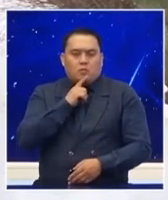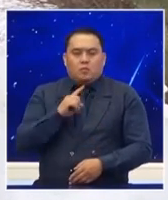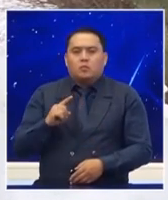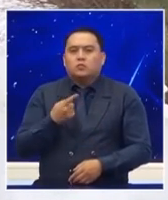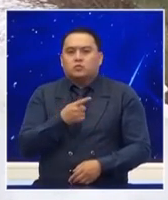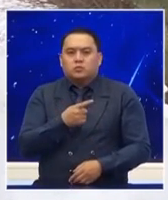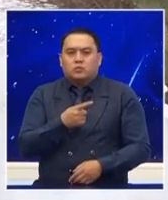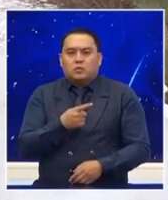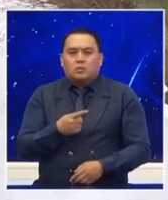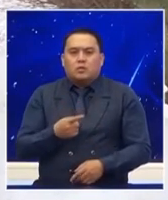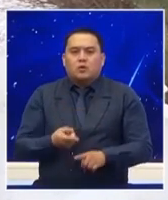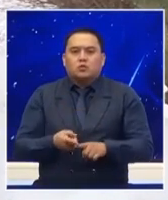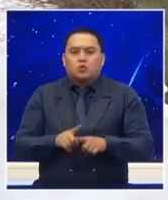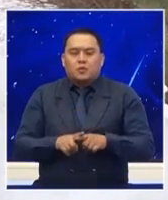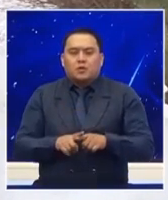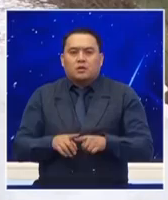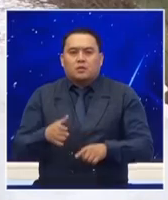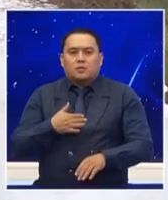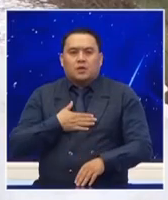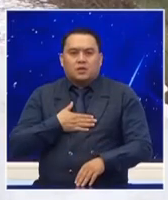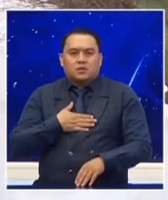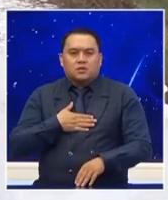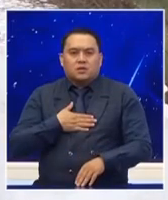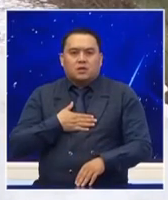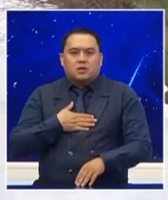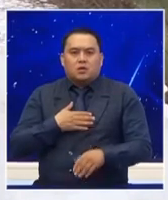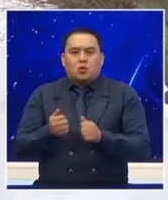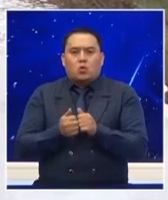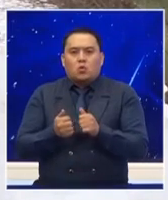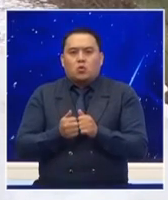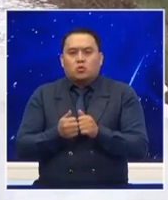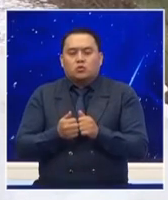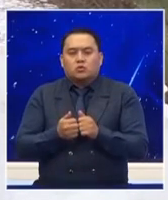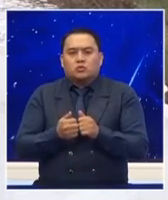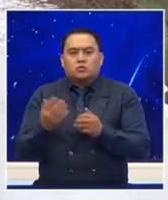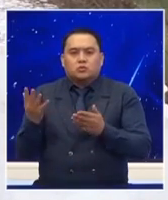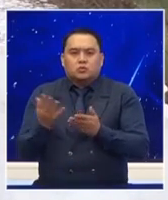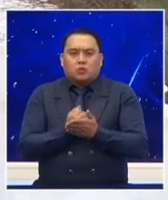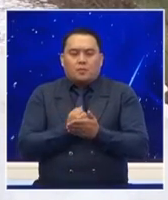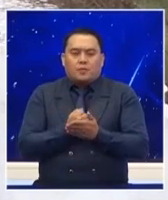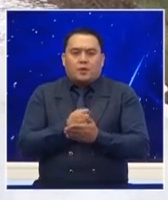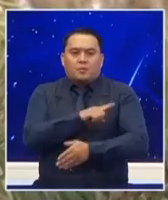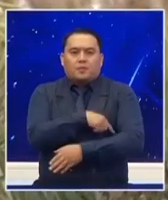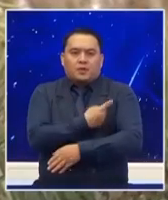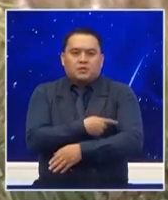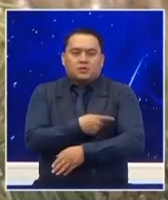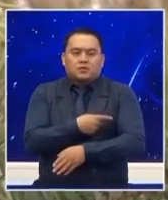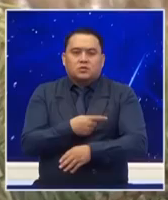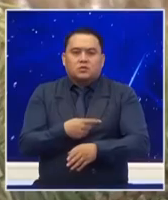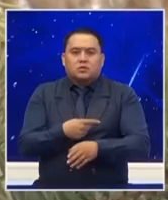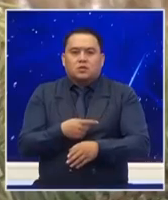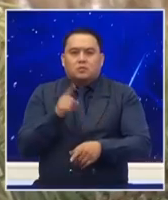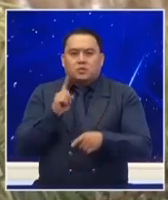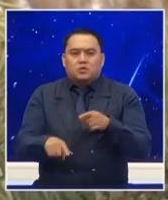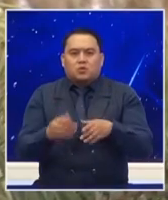бармайды, неге алмайды депші. Одан кейін біз көршілерден айтып тауып, нелер, медсестралар, сонымен